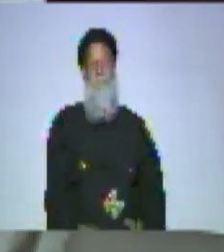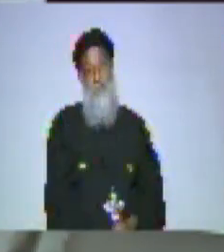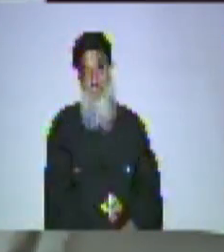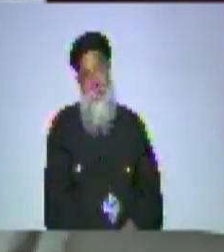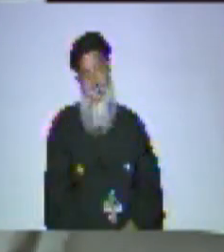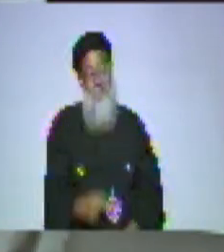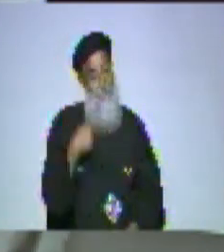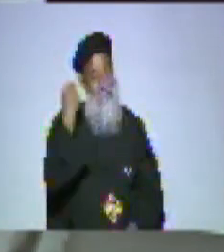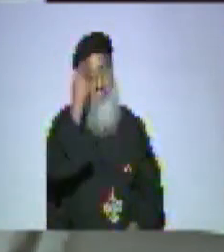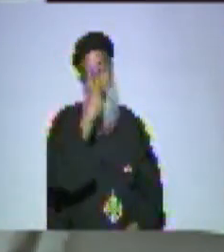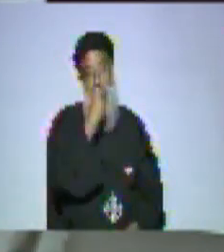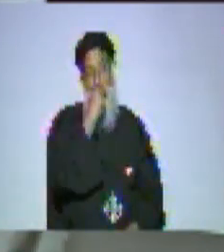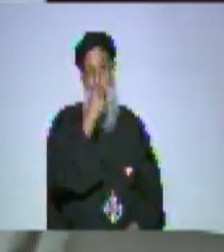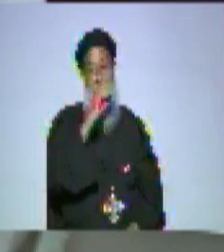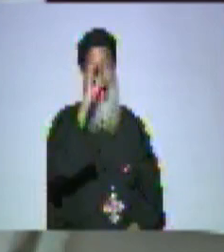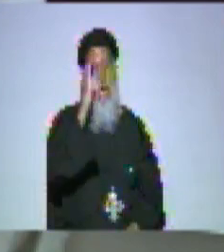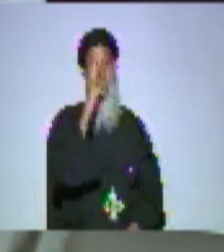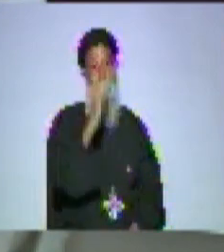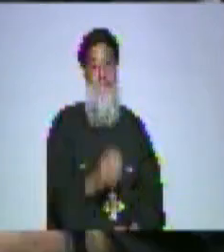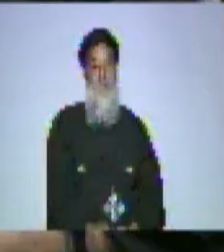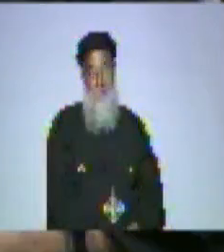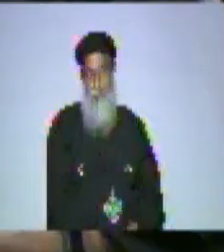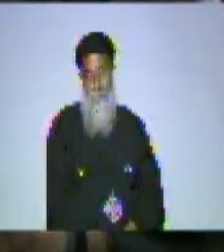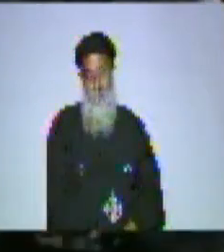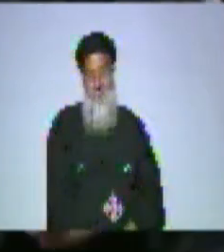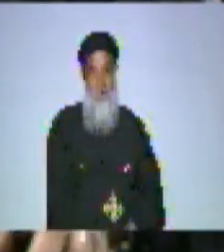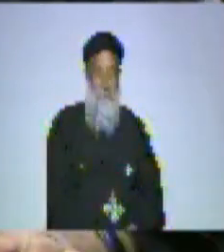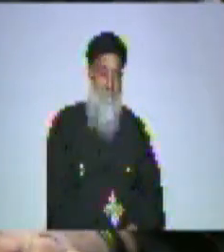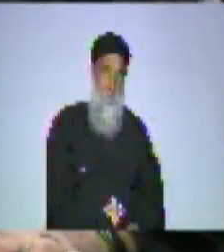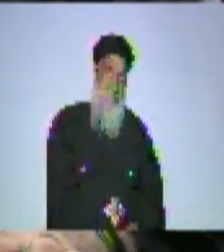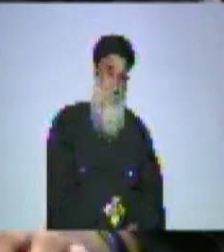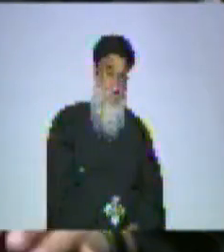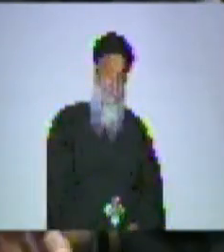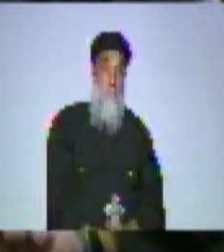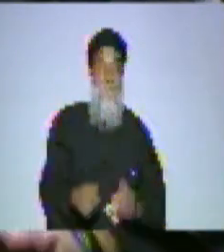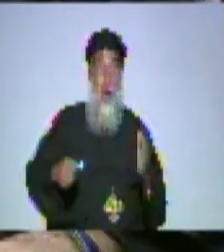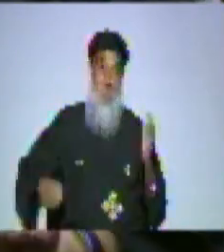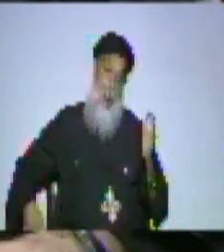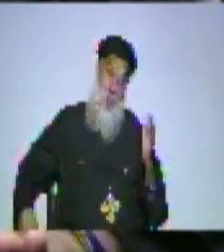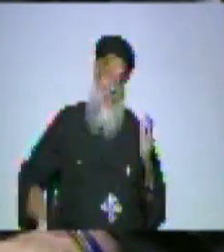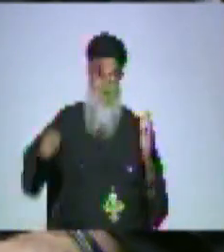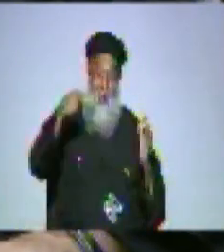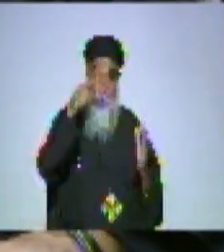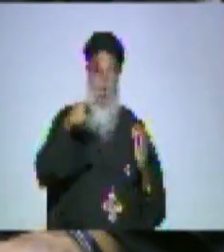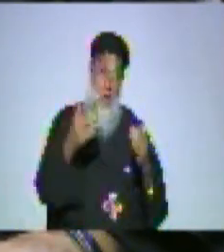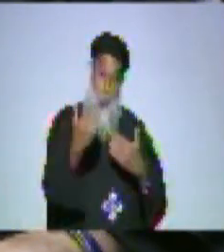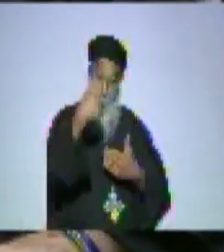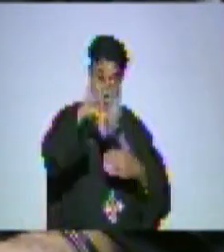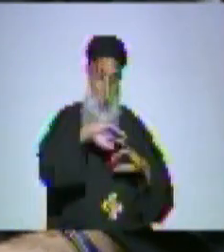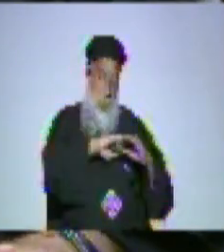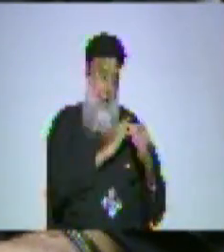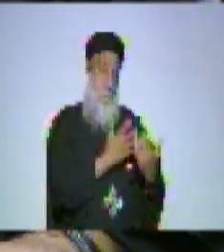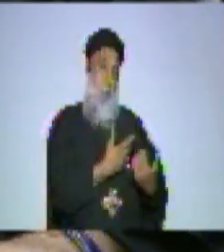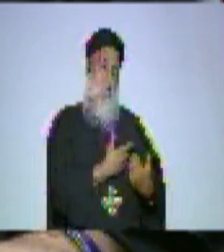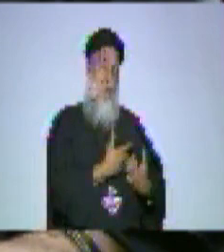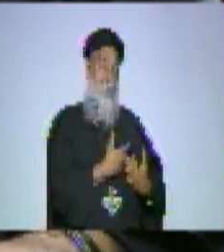حاجه جميله قوي عظيمه سيدنا يعني القواشي فيها ايمانيات طبعا